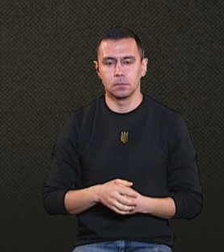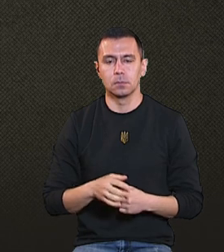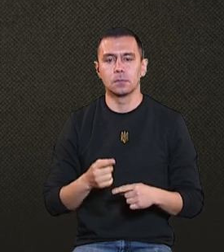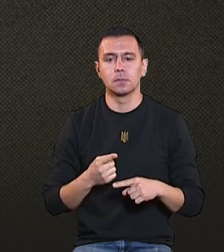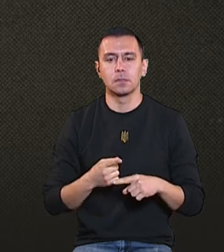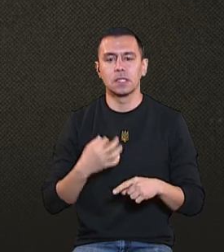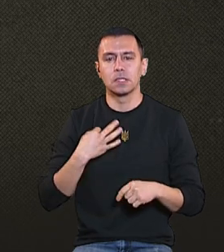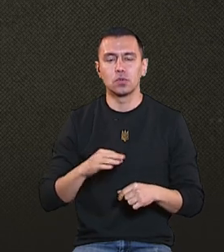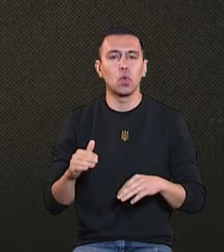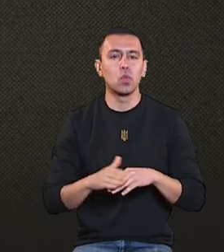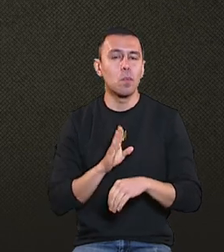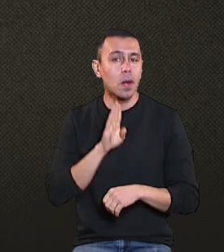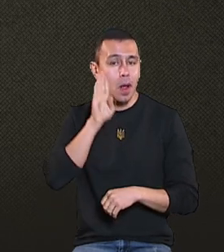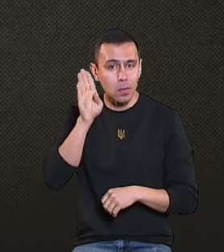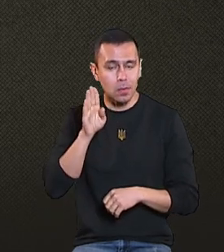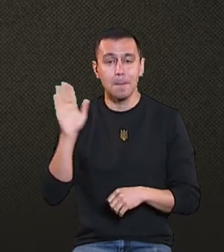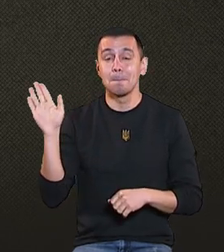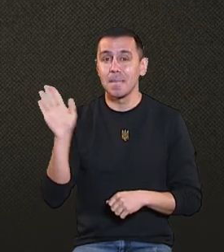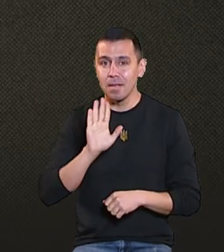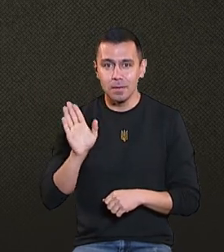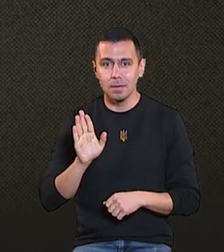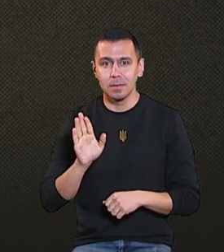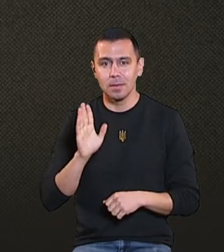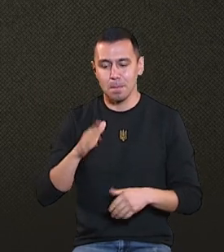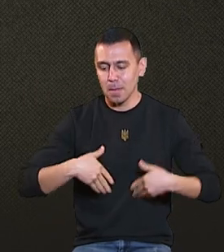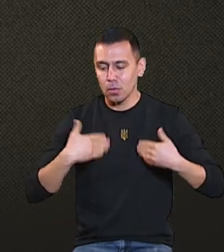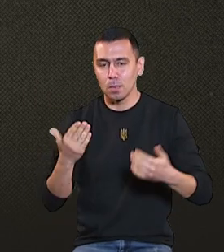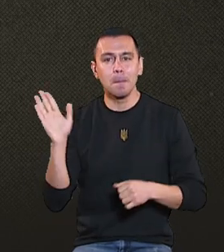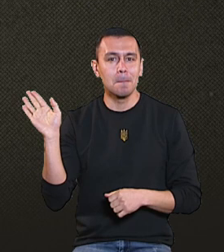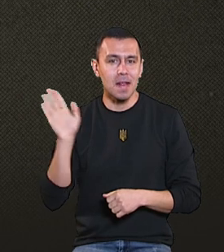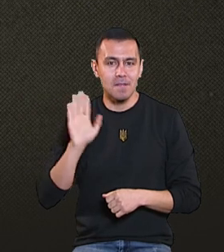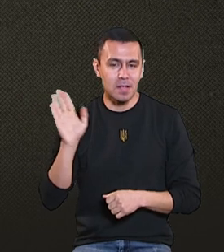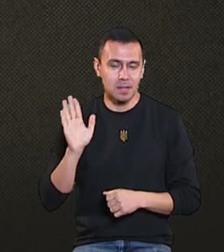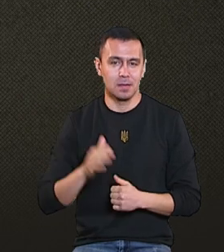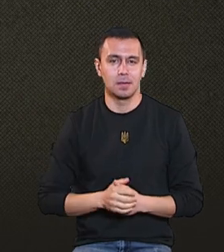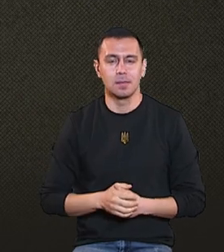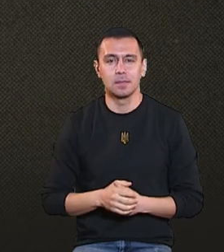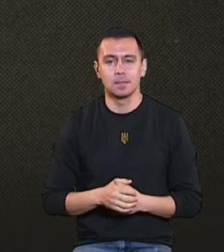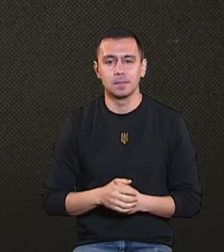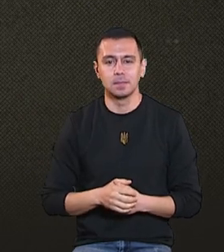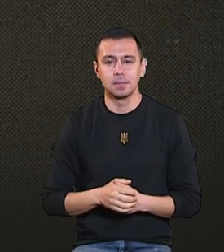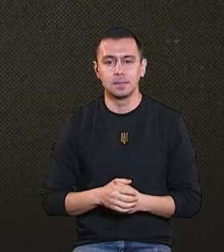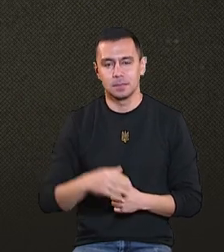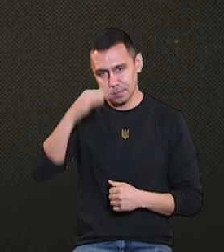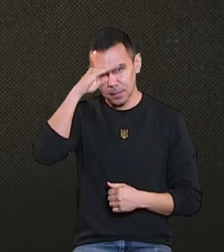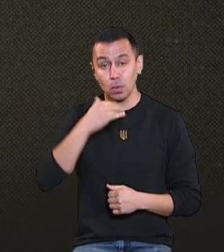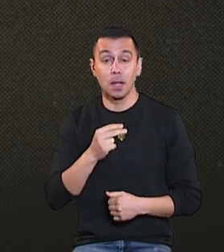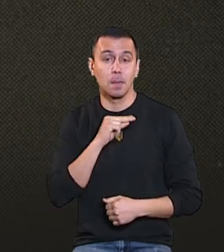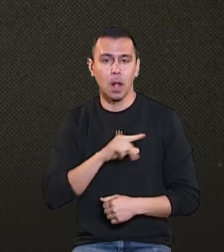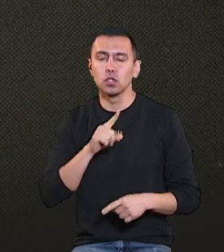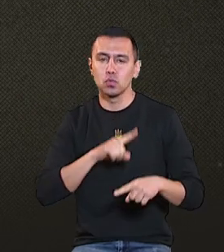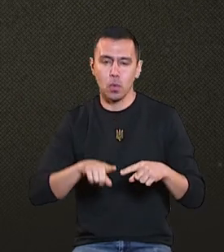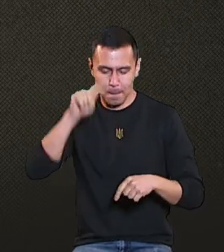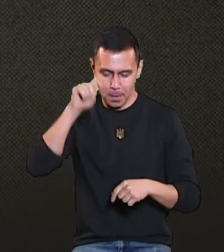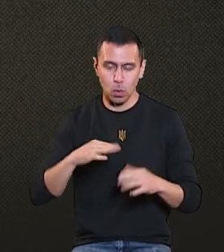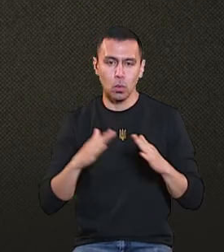Синочку, добрий ранок. Привіт. Татко передає тобі привіт. Татко на роботі, але скоро